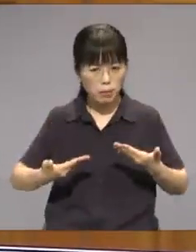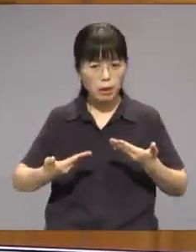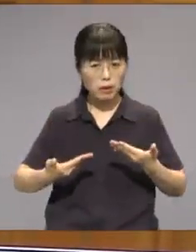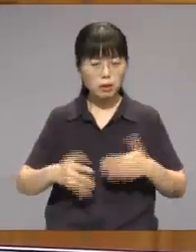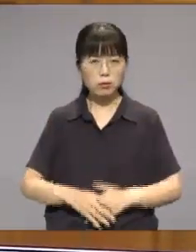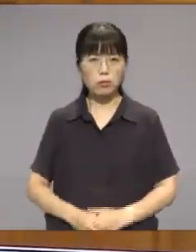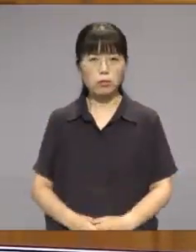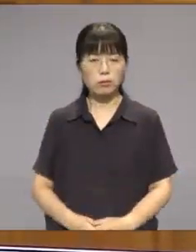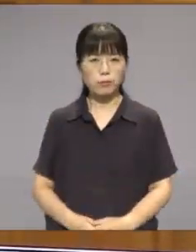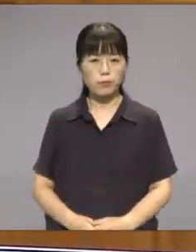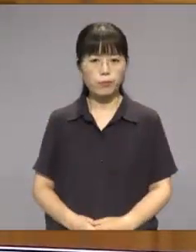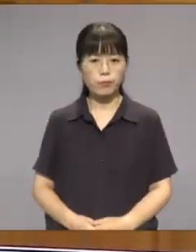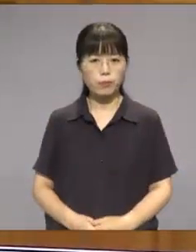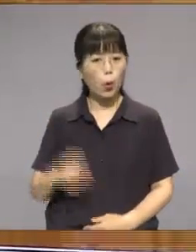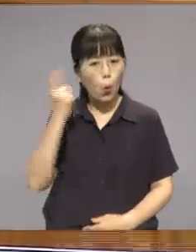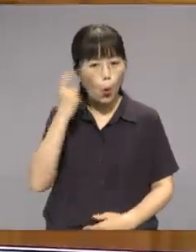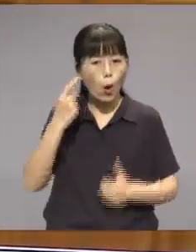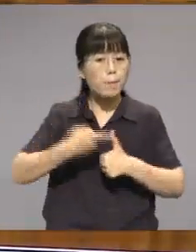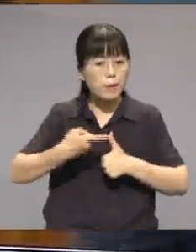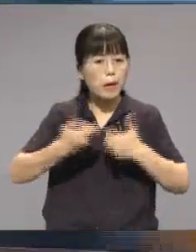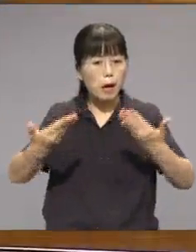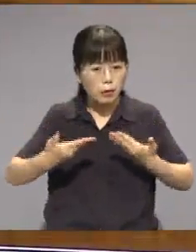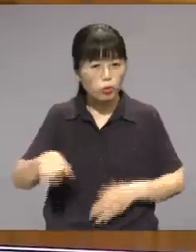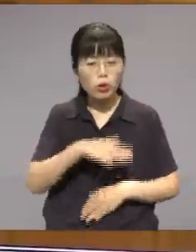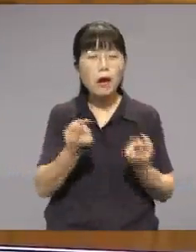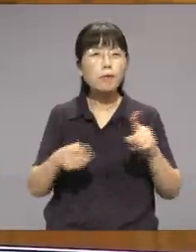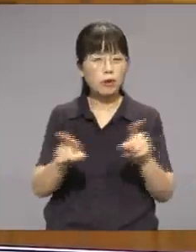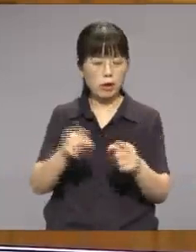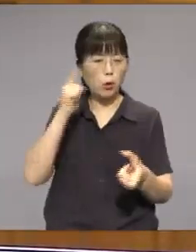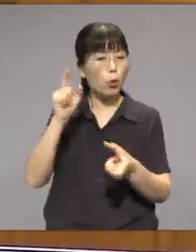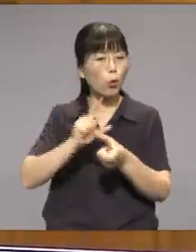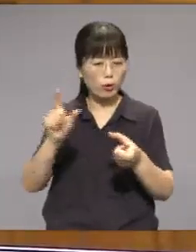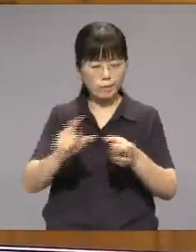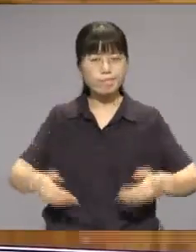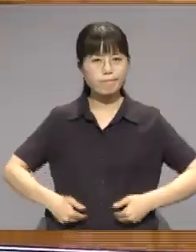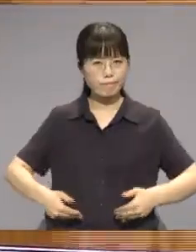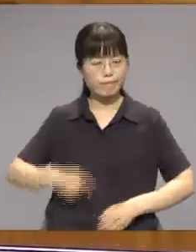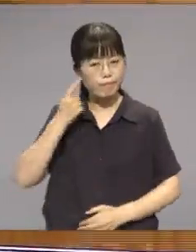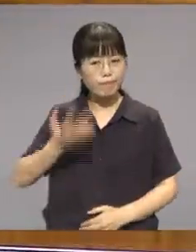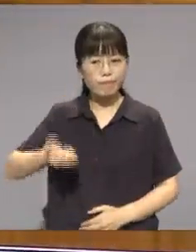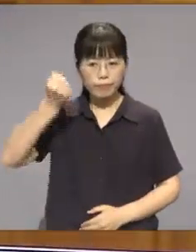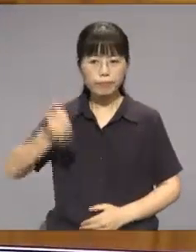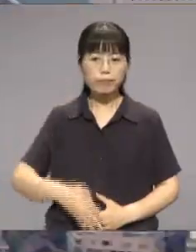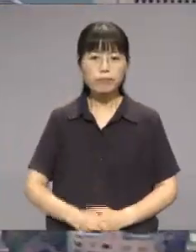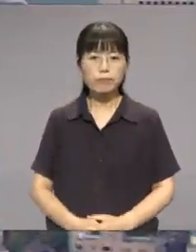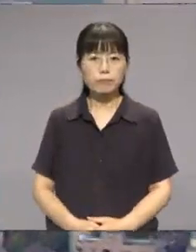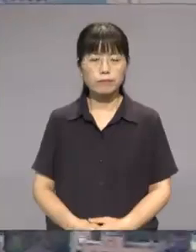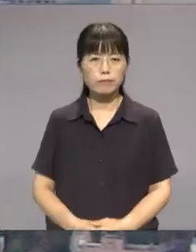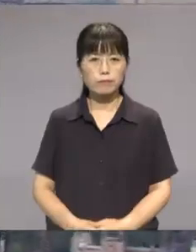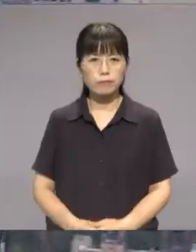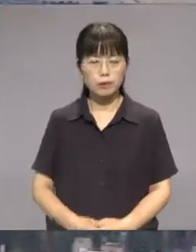비판을 받는 왜 비판을 받는지를 우리가 함께 고민을 해야 한다고 생각을 합니다